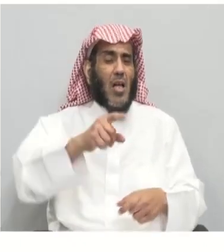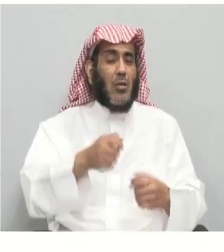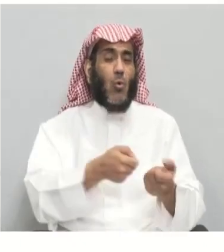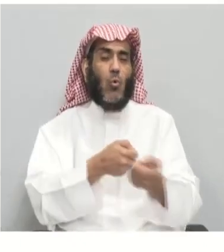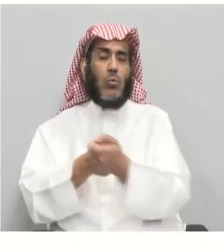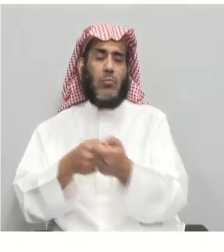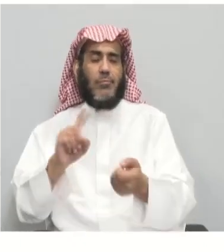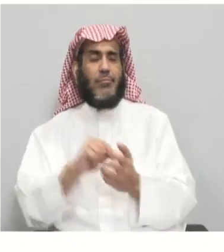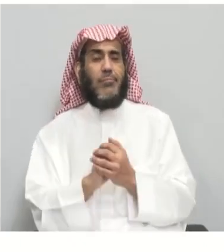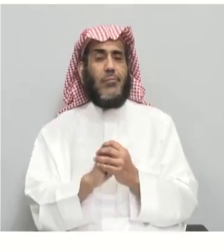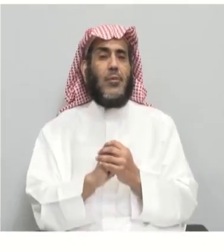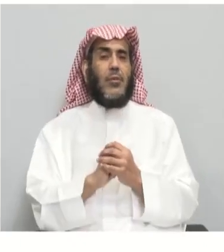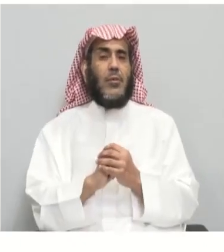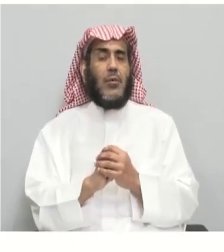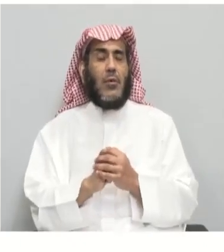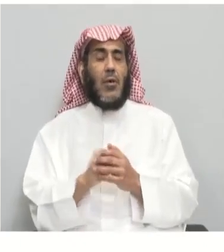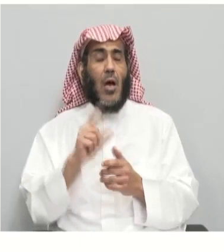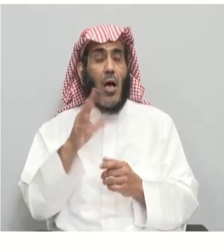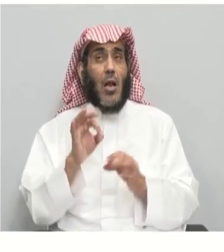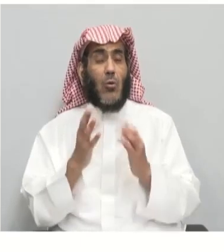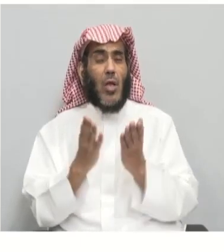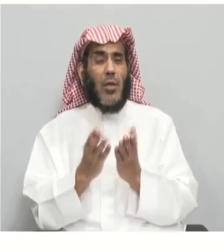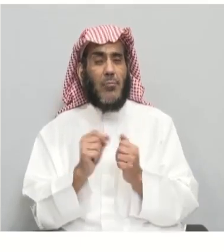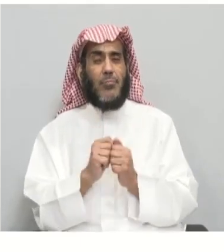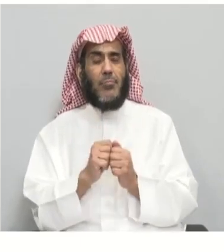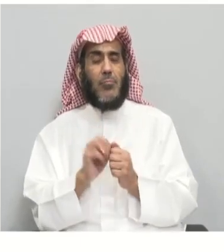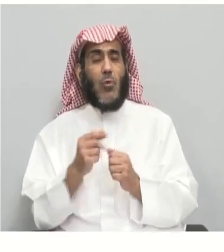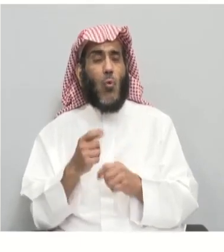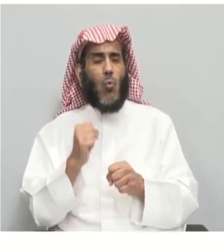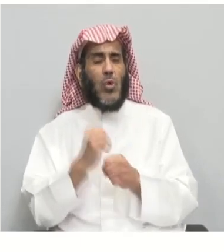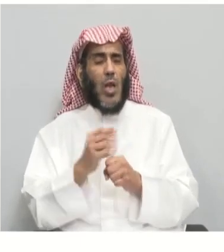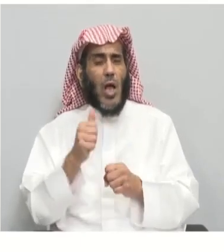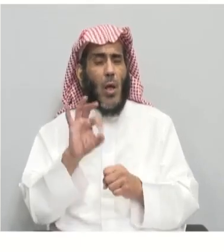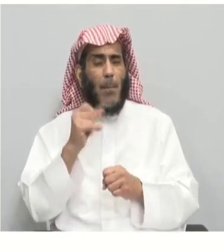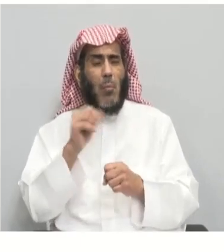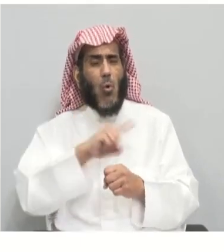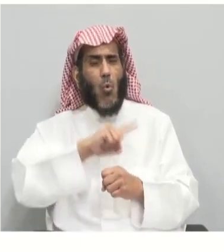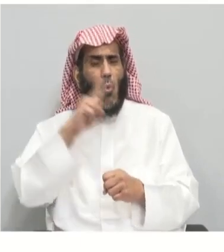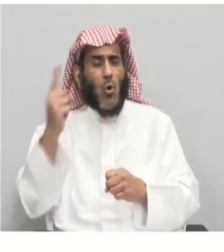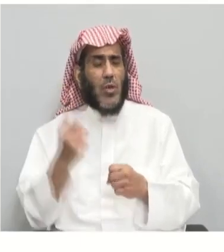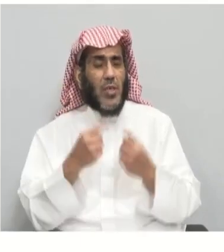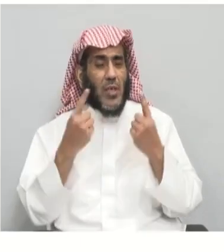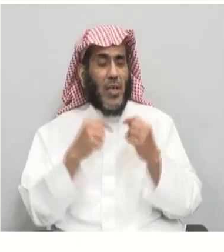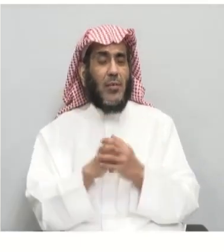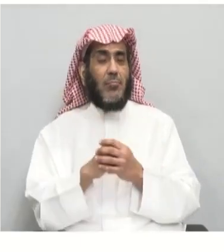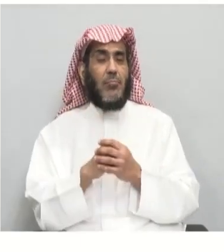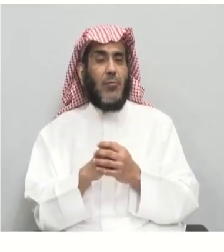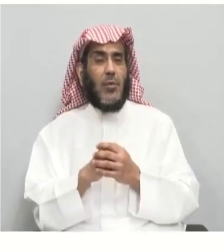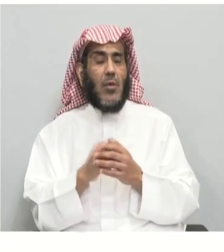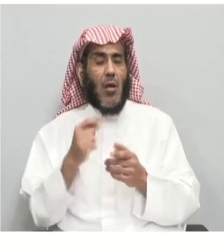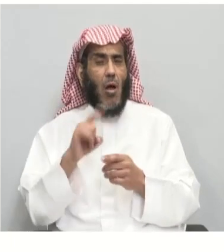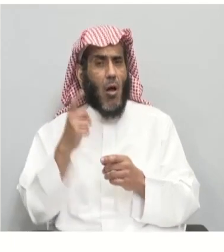خرطوم المياه قال تعالى وجعلنا من الماء كل شيء حي